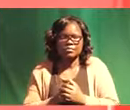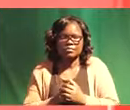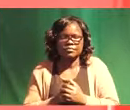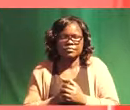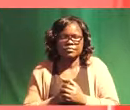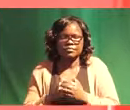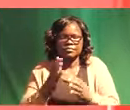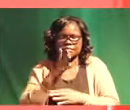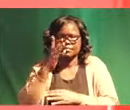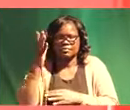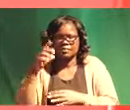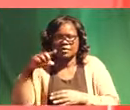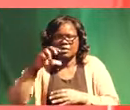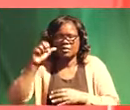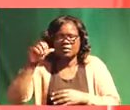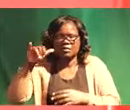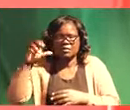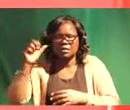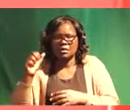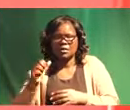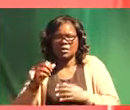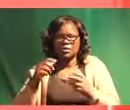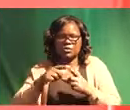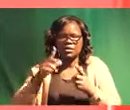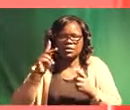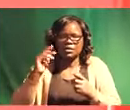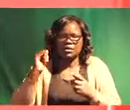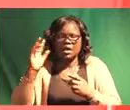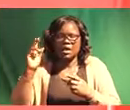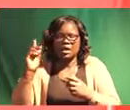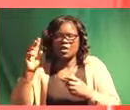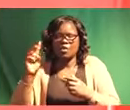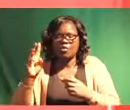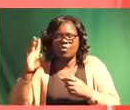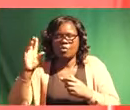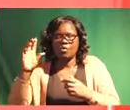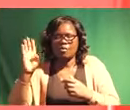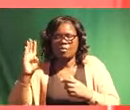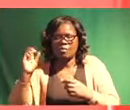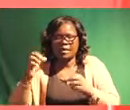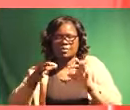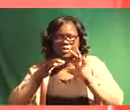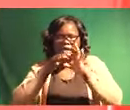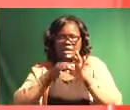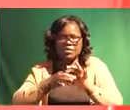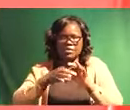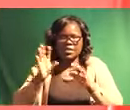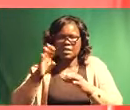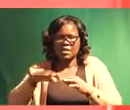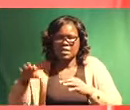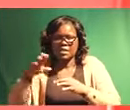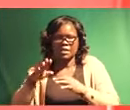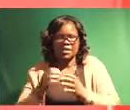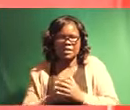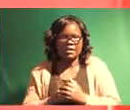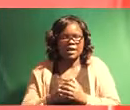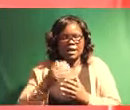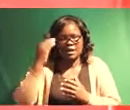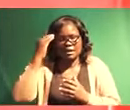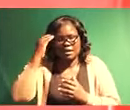msitu unaitwa Ngaya mpaka Kinandoba, unaunganisha sisi na hiyo sehemu ambayo ya ukora. Na hiyo